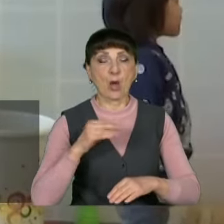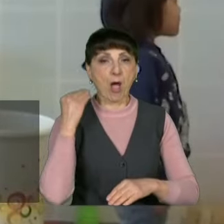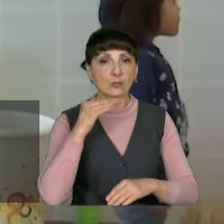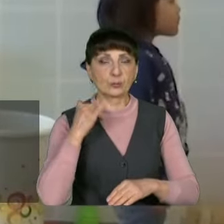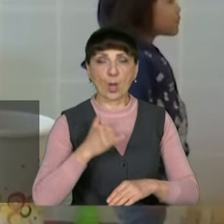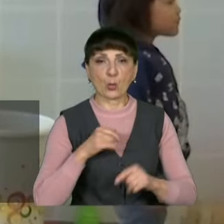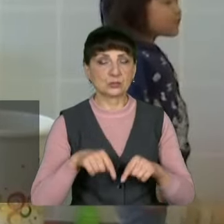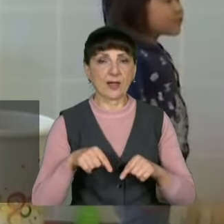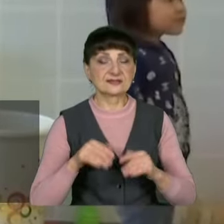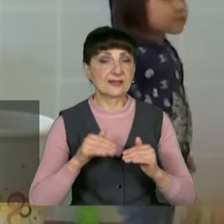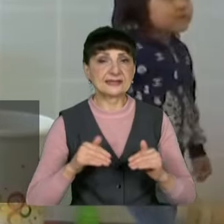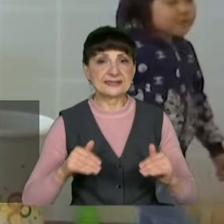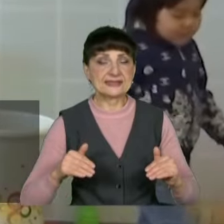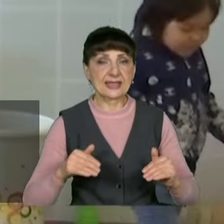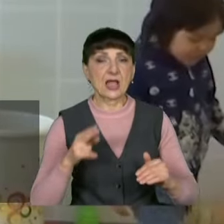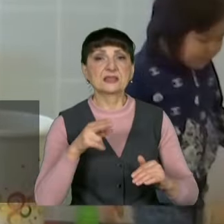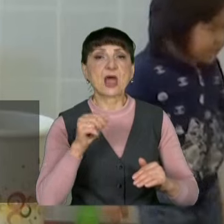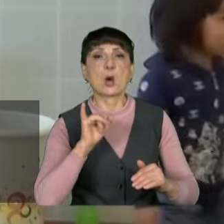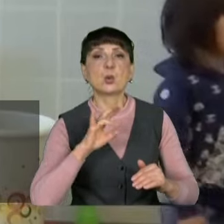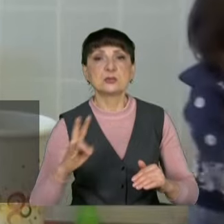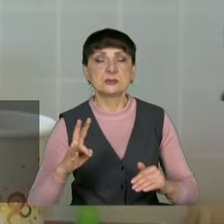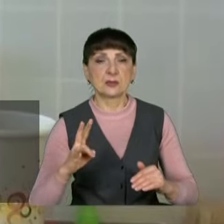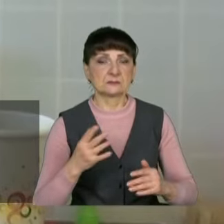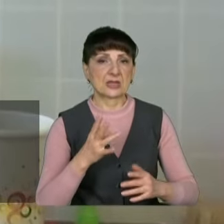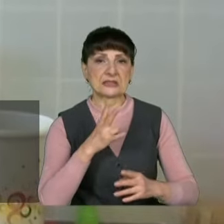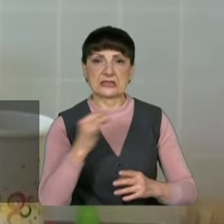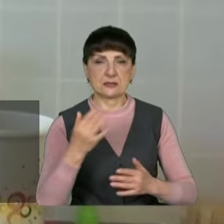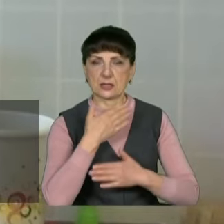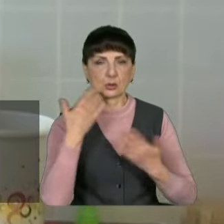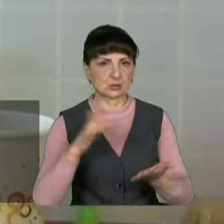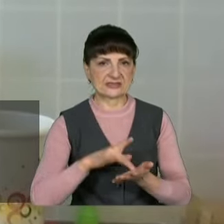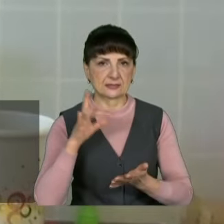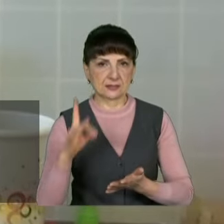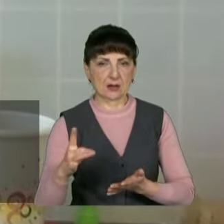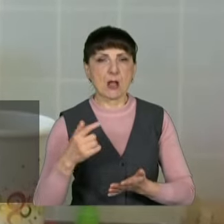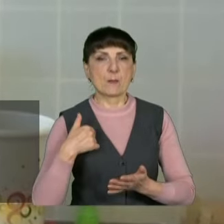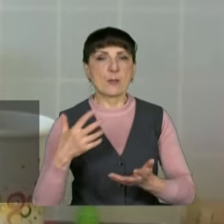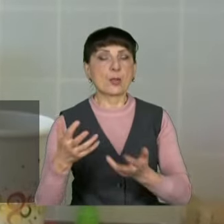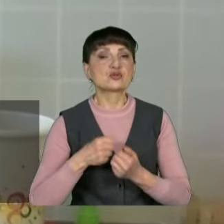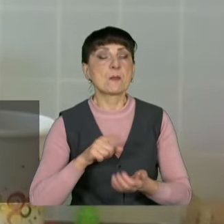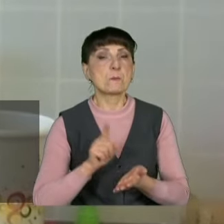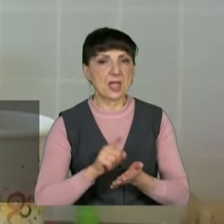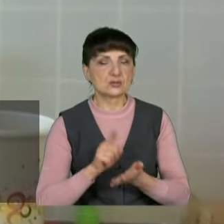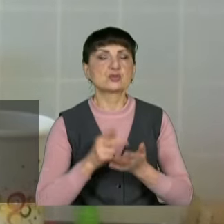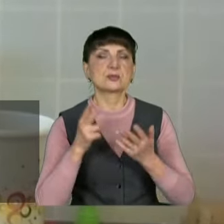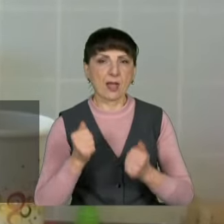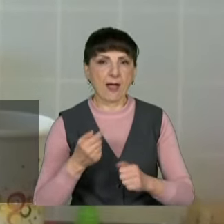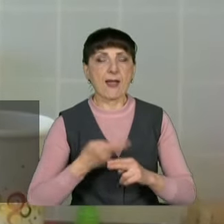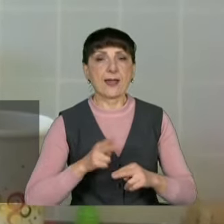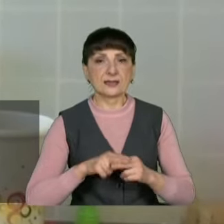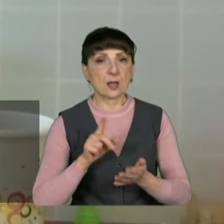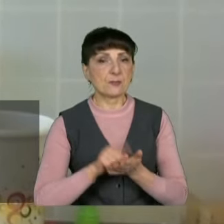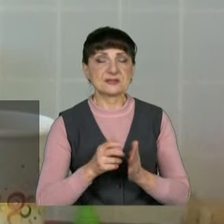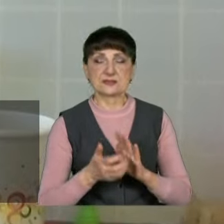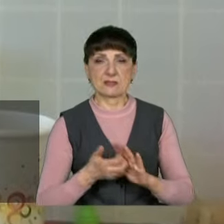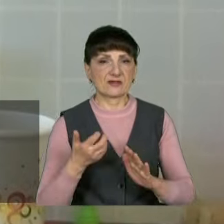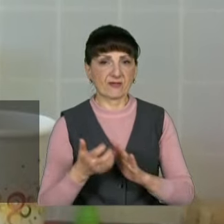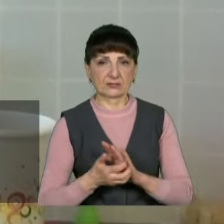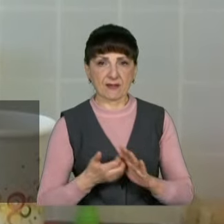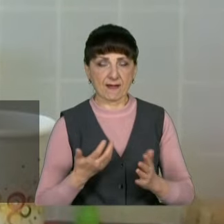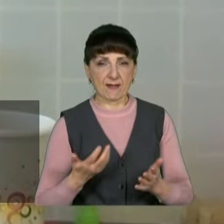нас для детей с синдромом Дауна нет ни одного центра. Мы получаем пенсию. Хорошо, эта пенсия не хватает, так